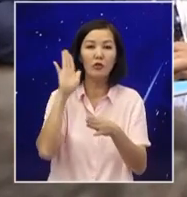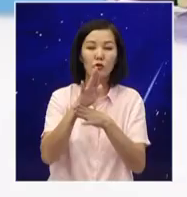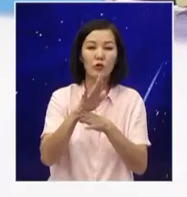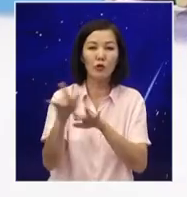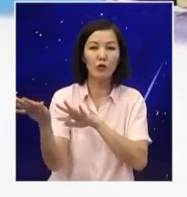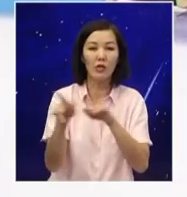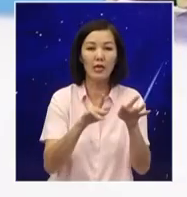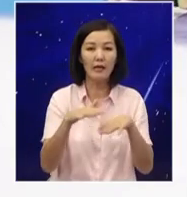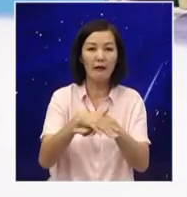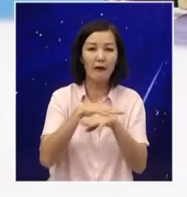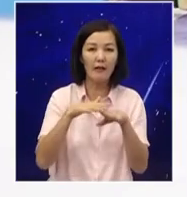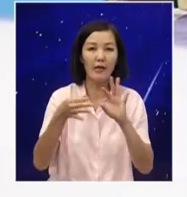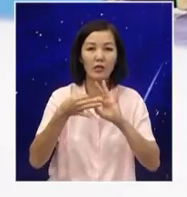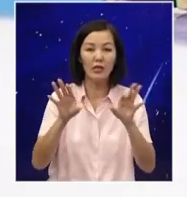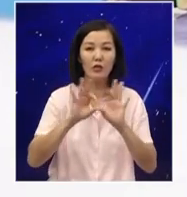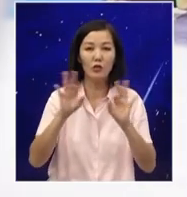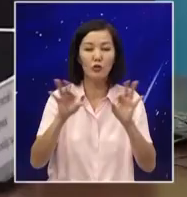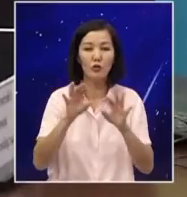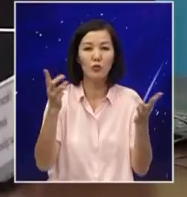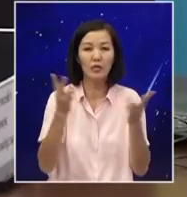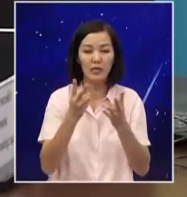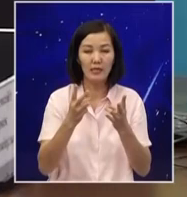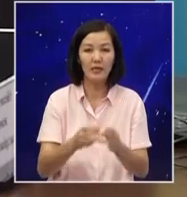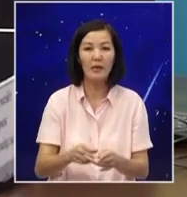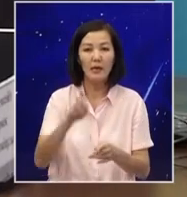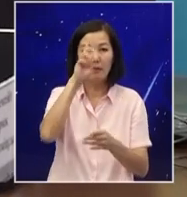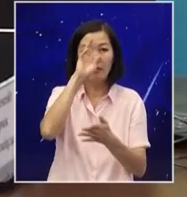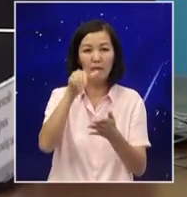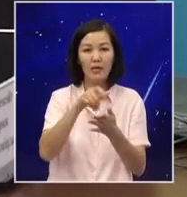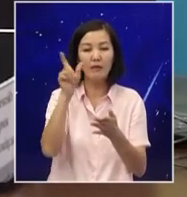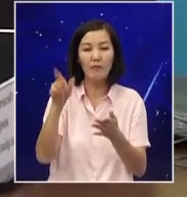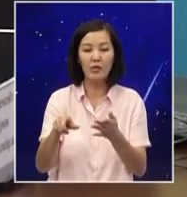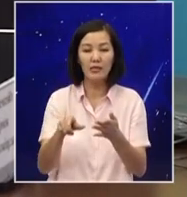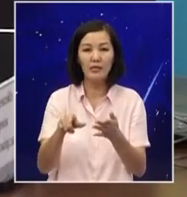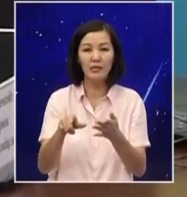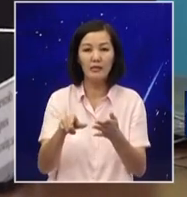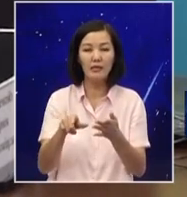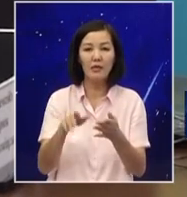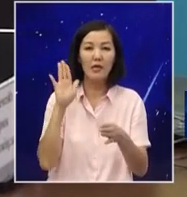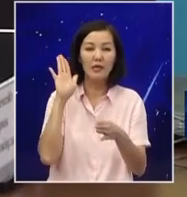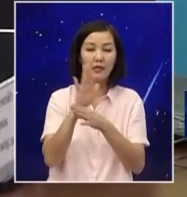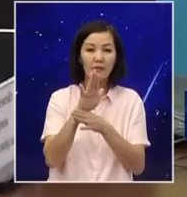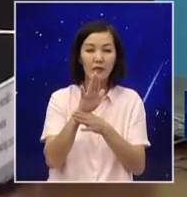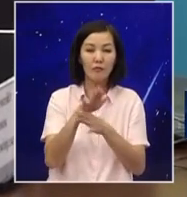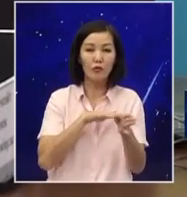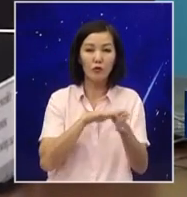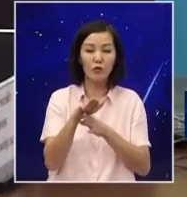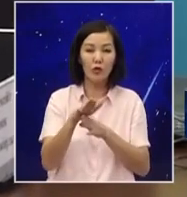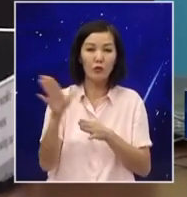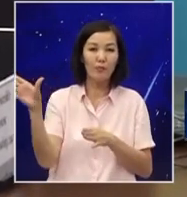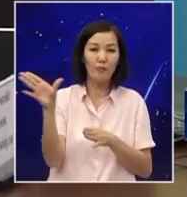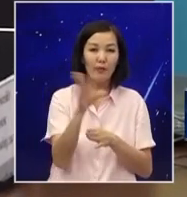шараларды халыққа кеңінен түсіндіруі тиіс деді. Мемлекет басшысының тапсырмаларын жүзеге асыруға